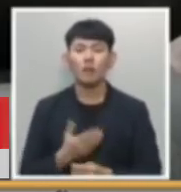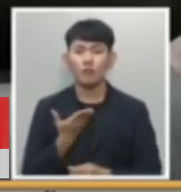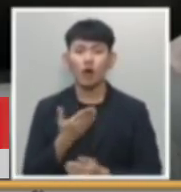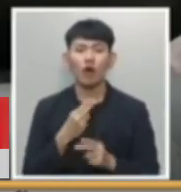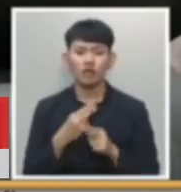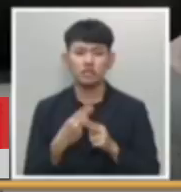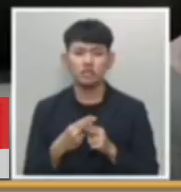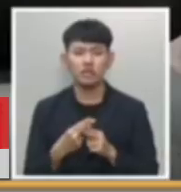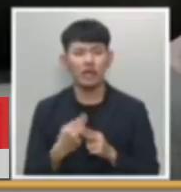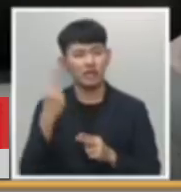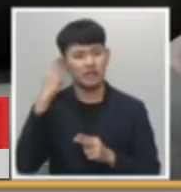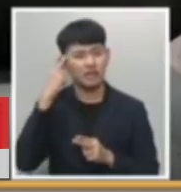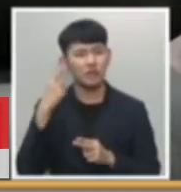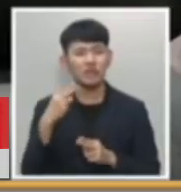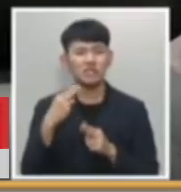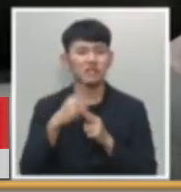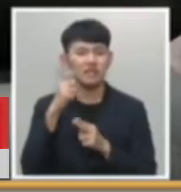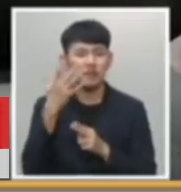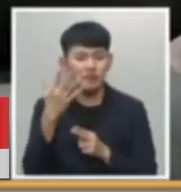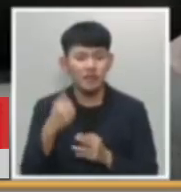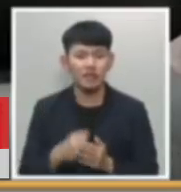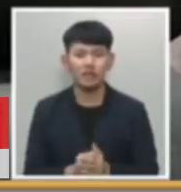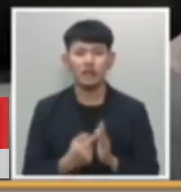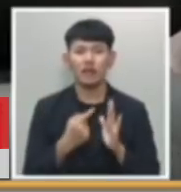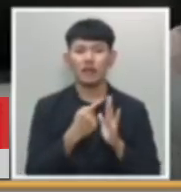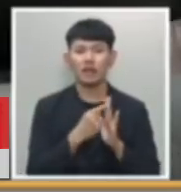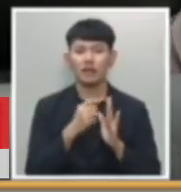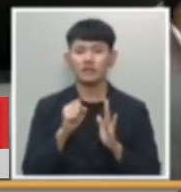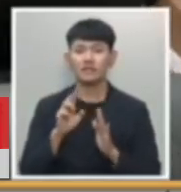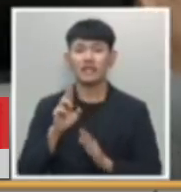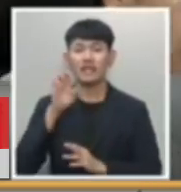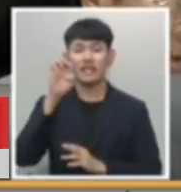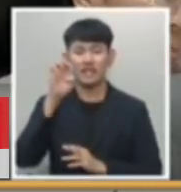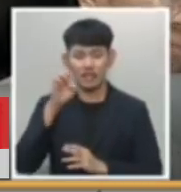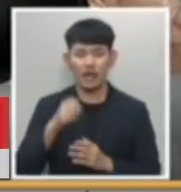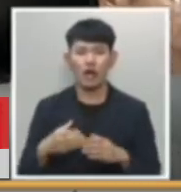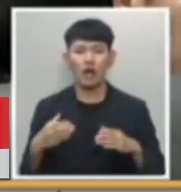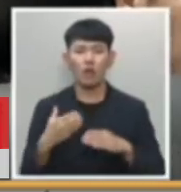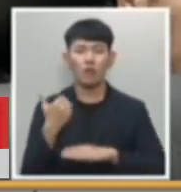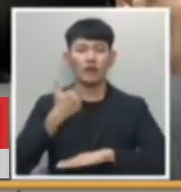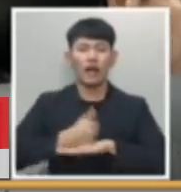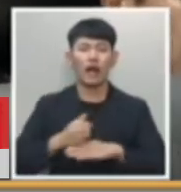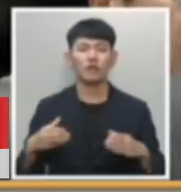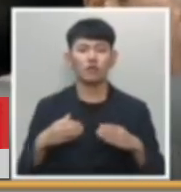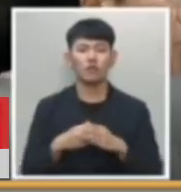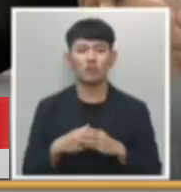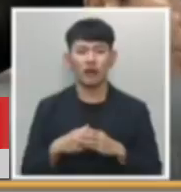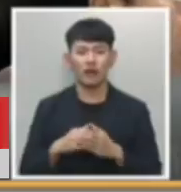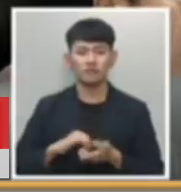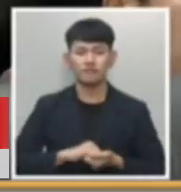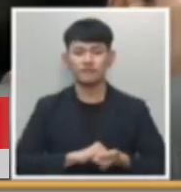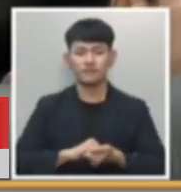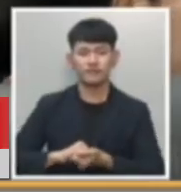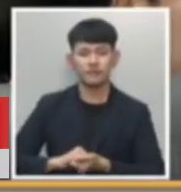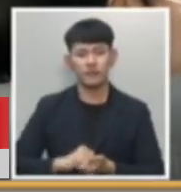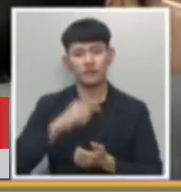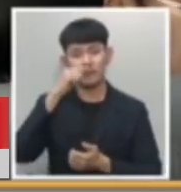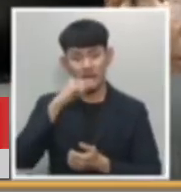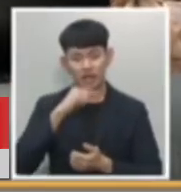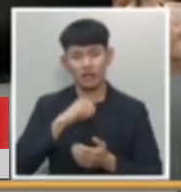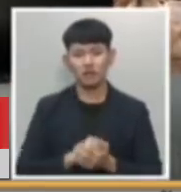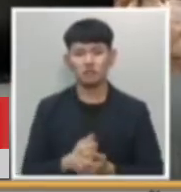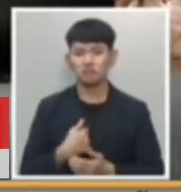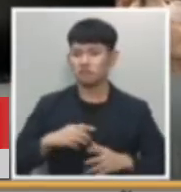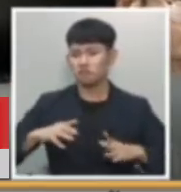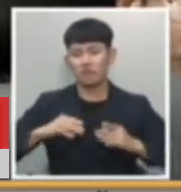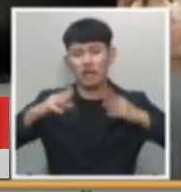ได้เสียหายอะไรท่านเสรีพิสุทธิ์หัวหน้าพรรคเสรีรวมไทยบอกว่าท่านไม่เห็นชอบไม่รับไม่ขอร่วมพิจารณาเ